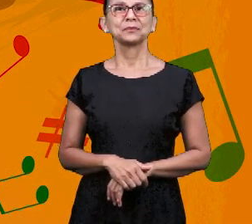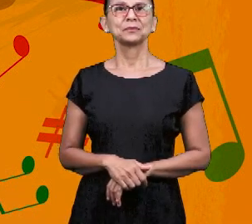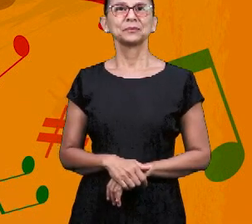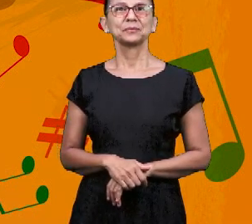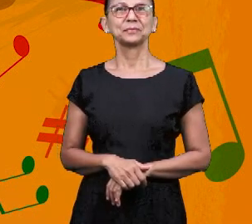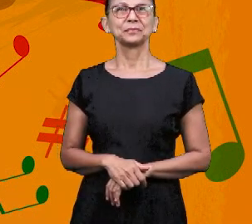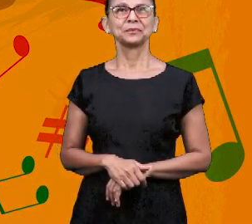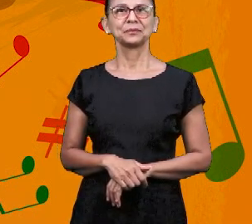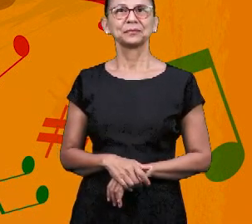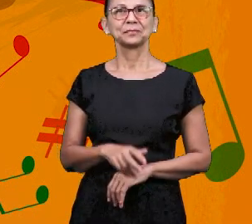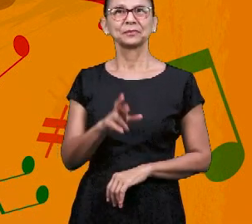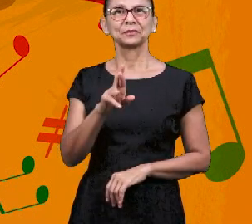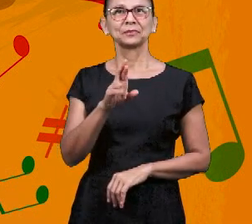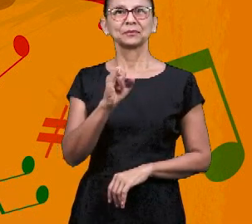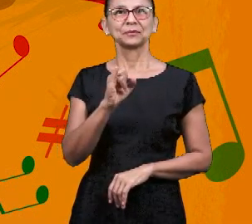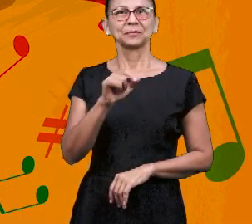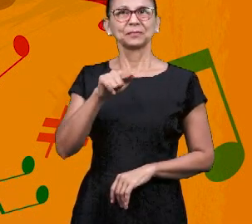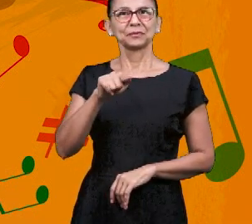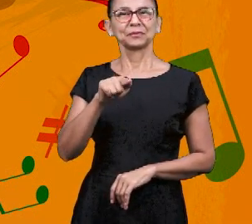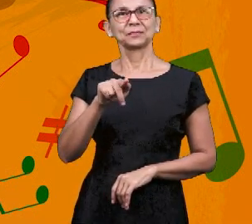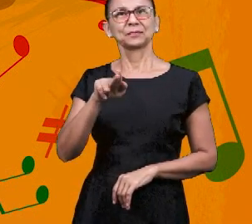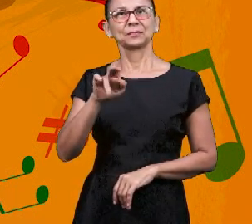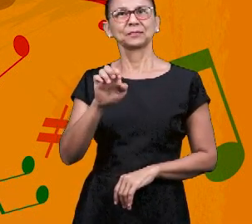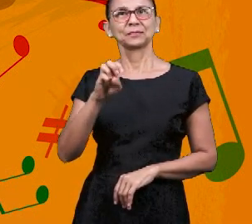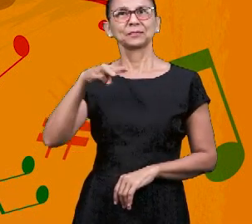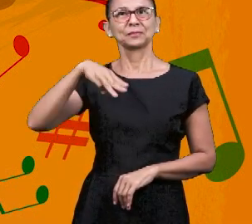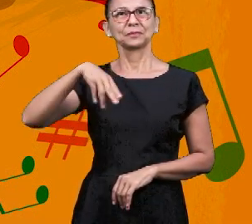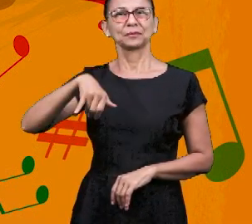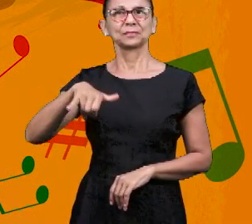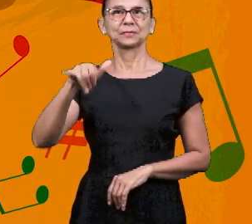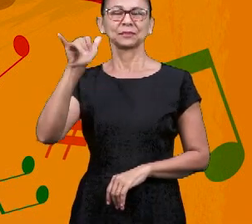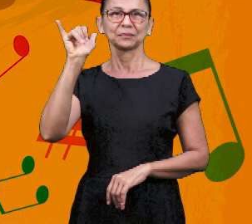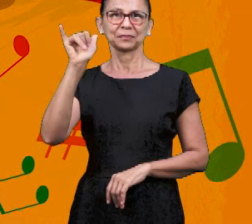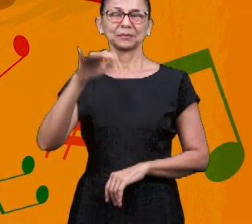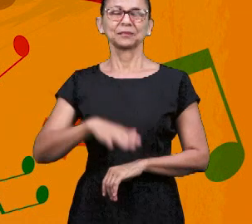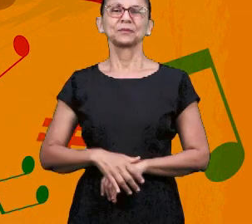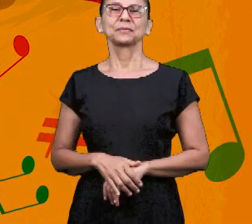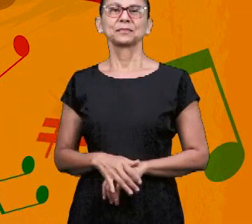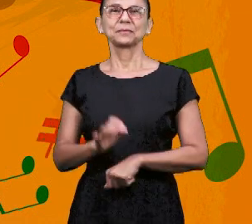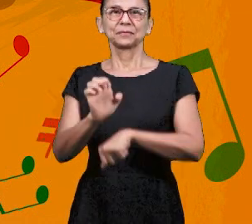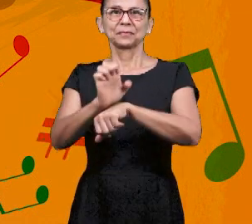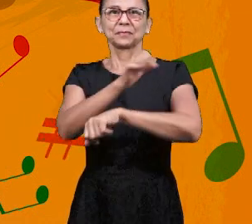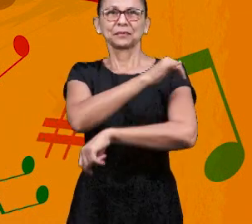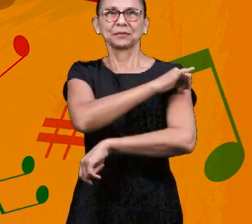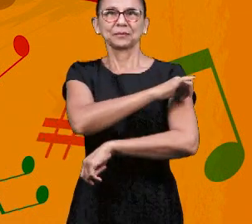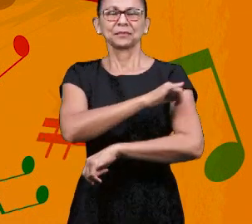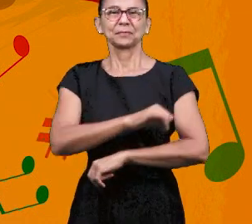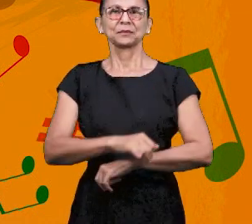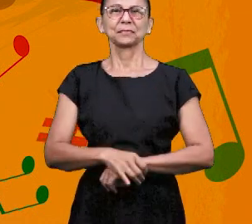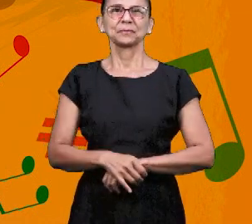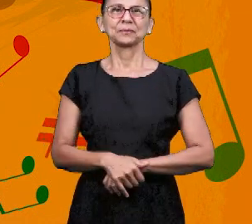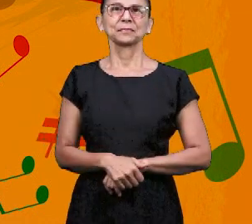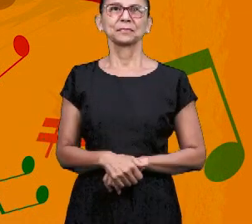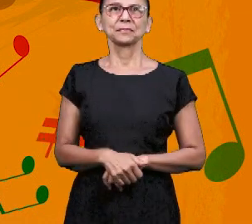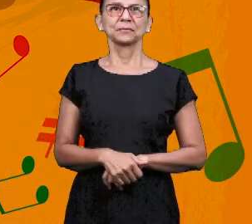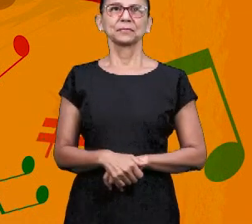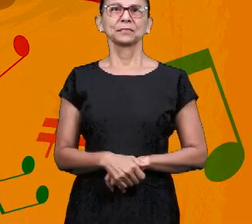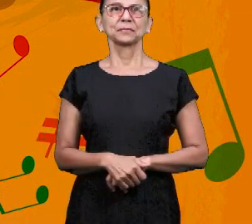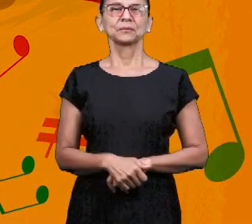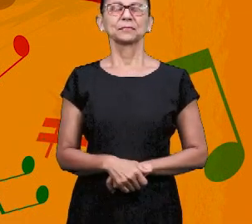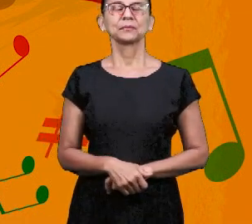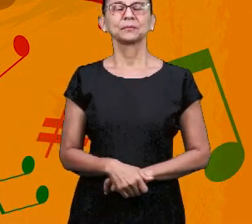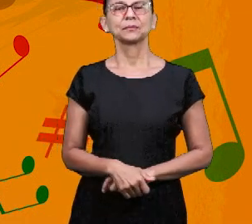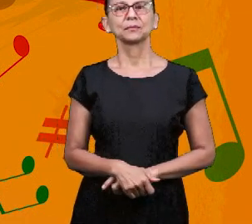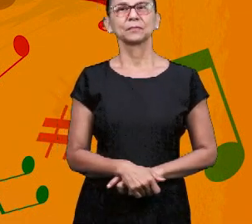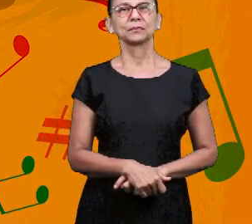dans les autres volets, dans l'école biblique dominicale. C'est exactement ça. Nous avons besoin de lire, connaître et vivre la parole